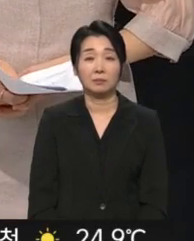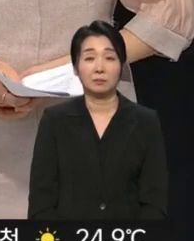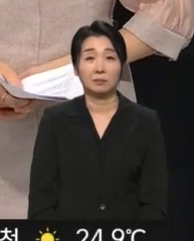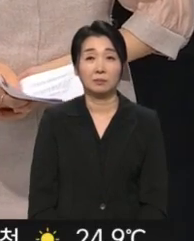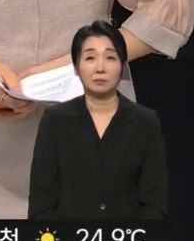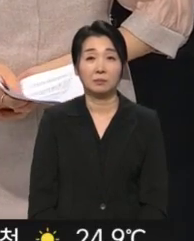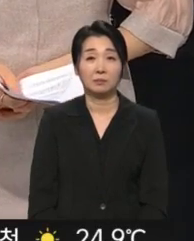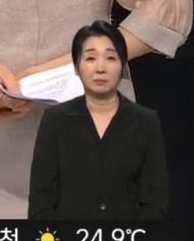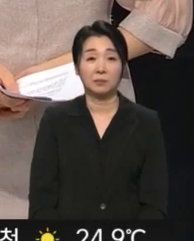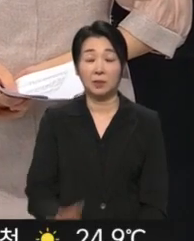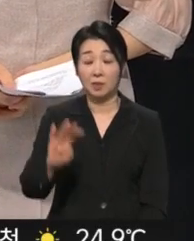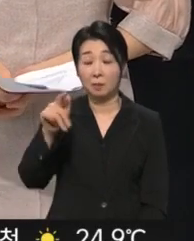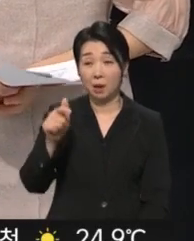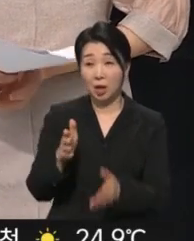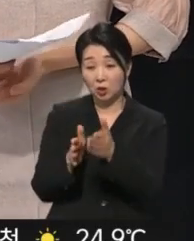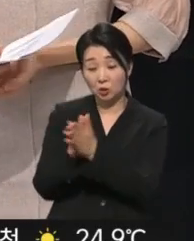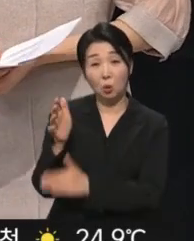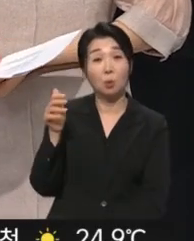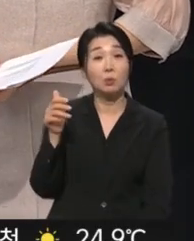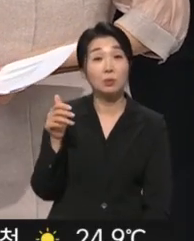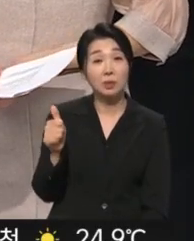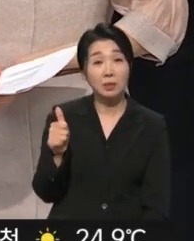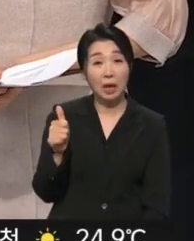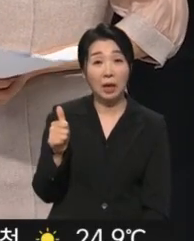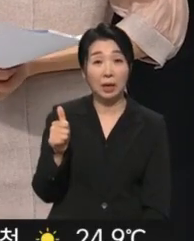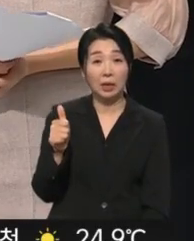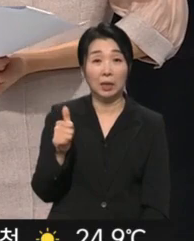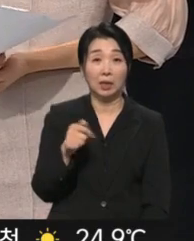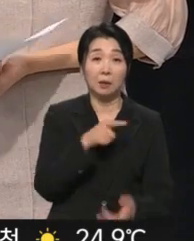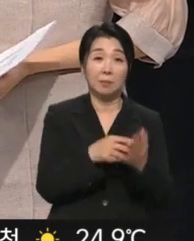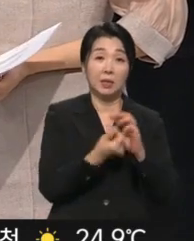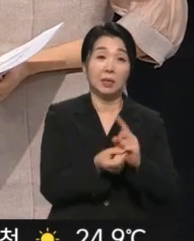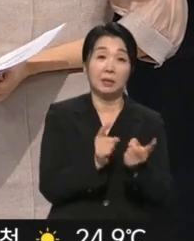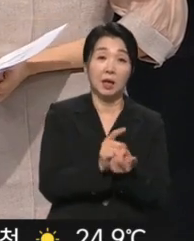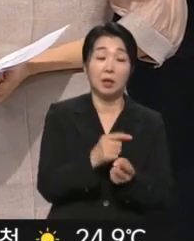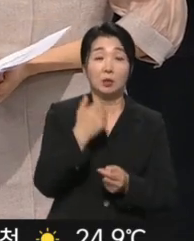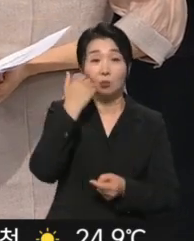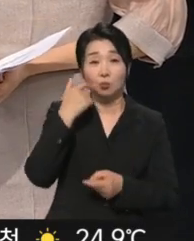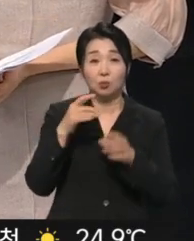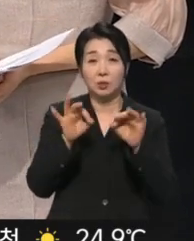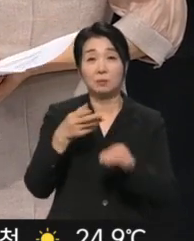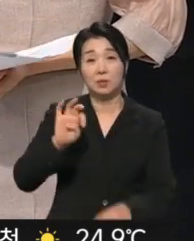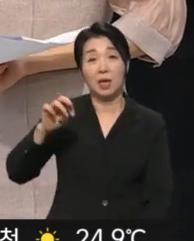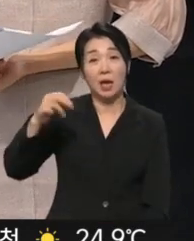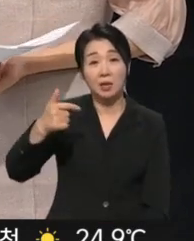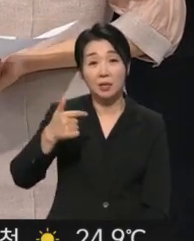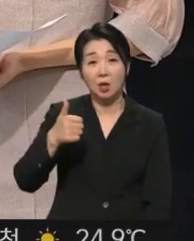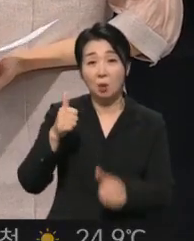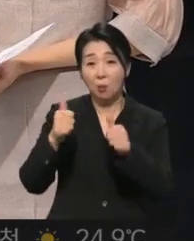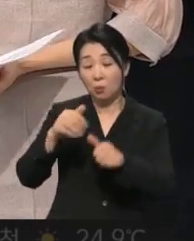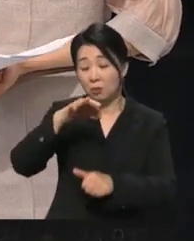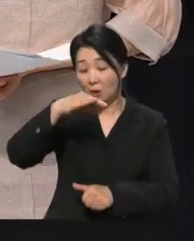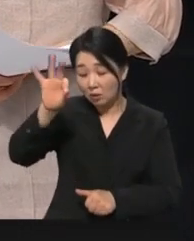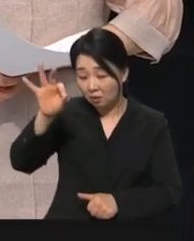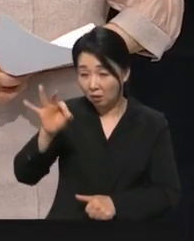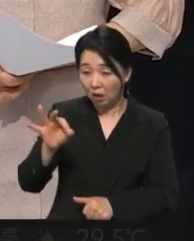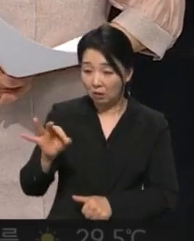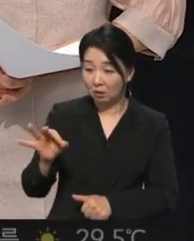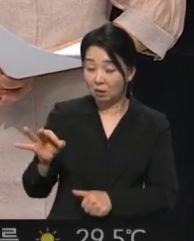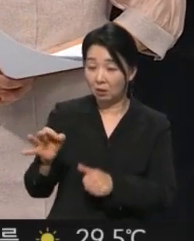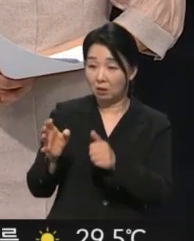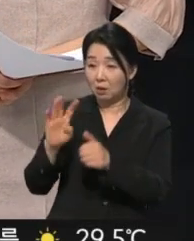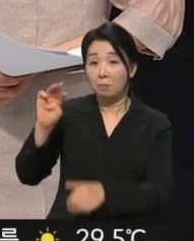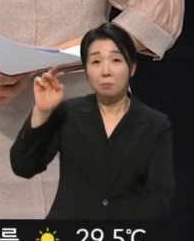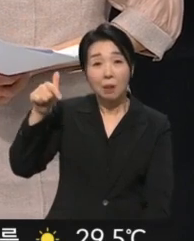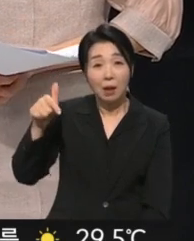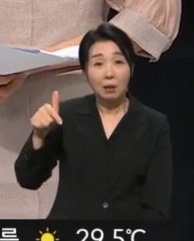박 전 시장의 피해자 대리인인 김재련 변호사는 법원도 인정한 박원순 전 시장의 성폭력을 부정한다면서